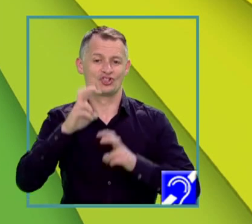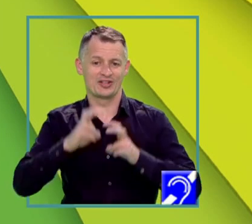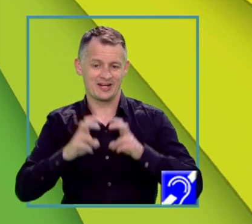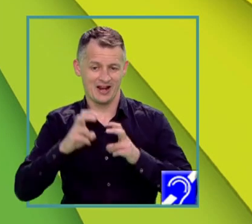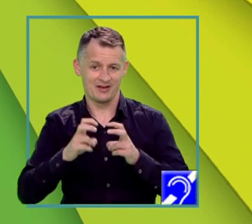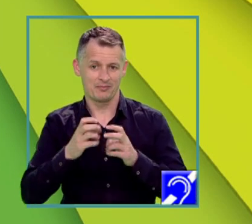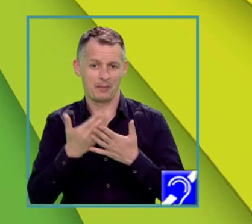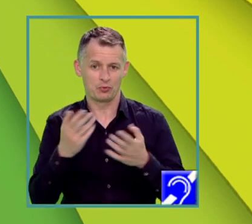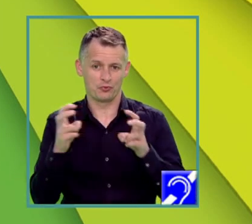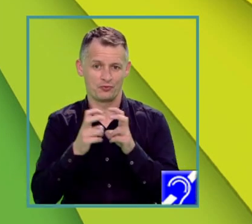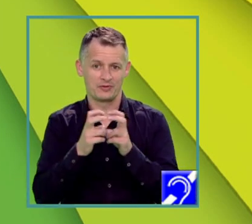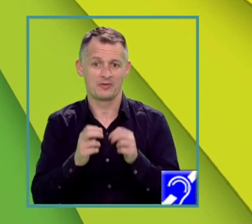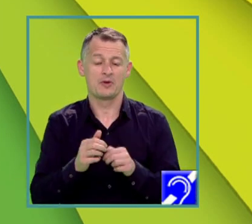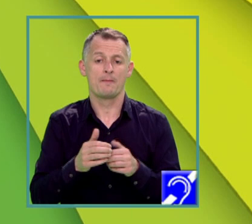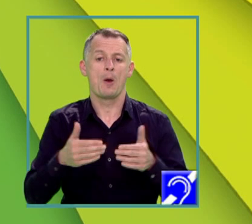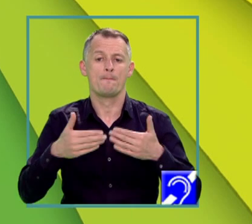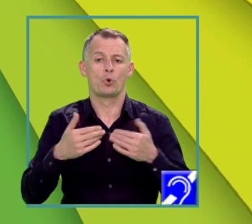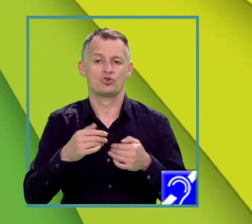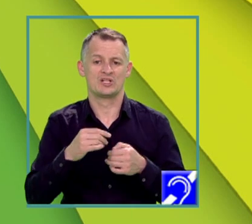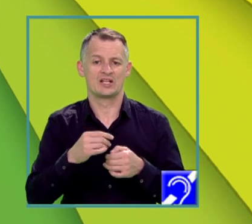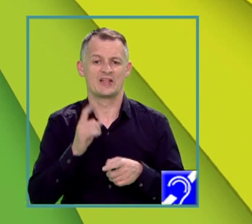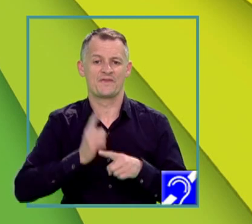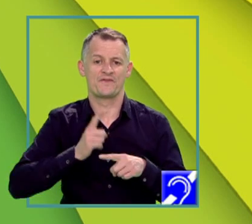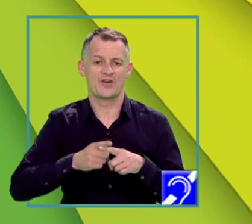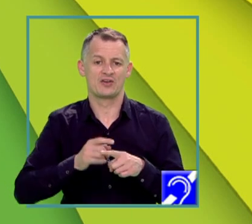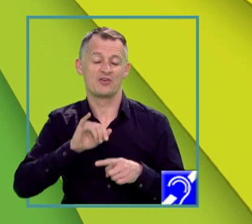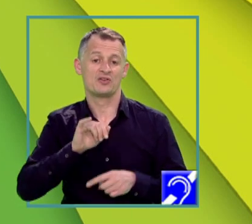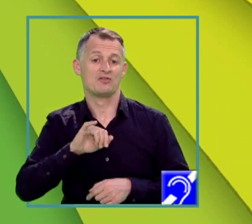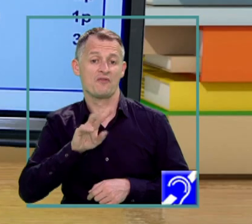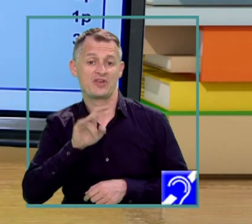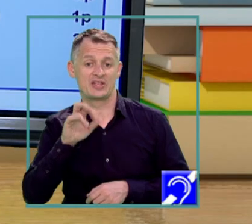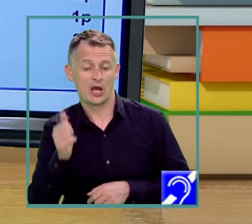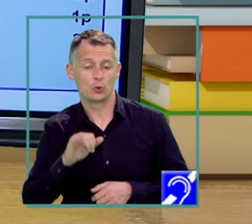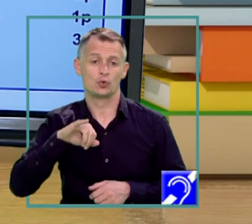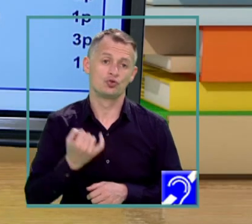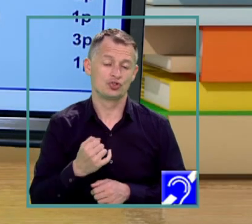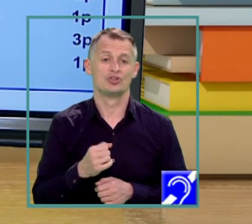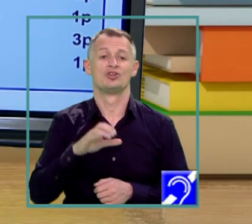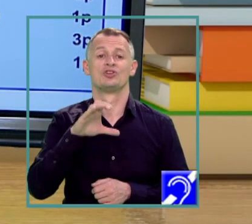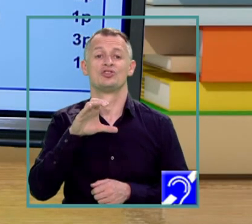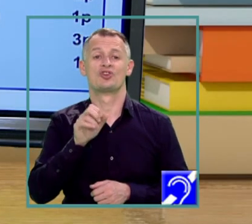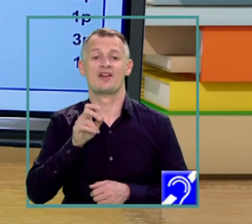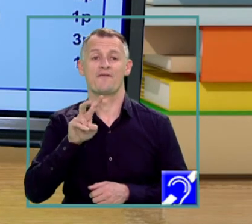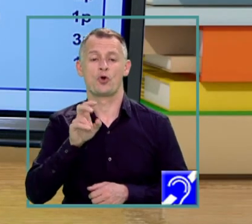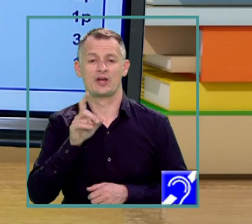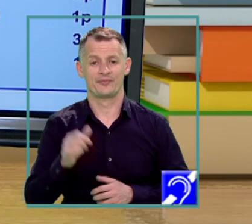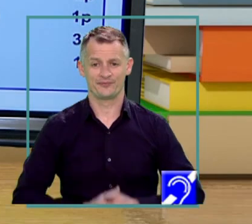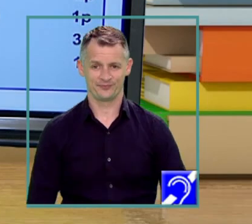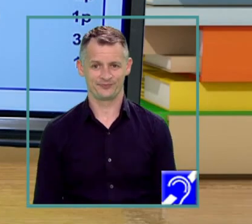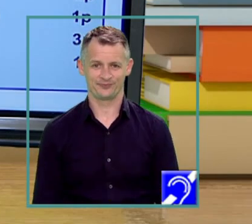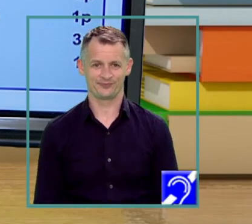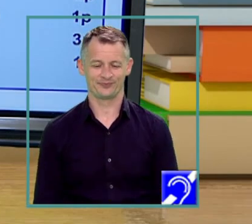Aro și Centrala Nucleară de la Cernavodă ajunge la un subiect